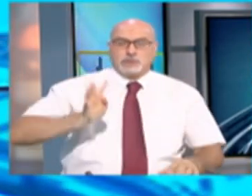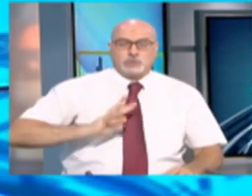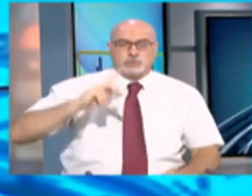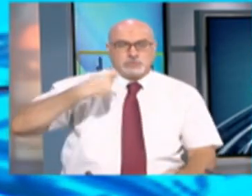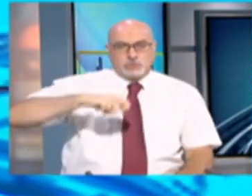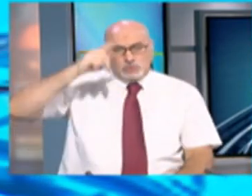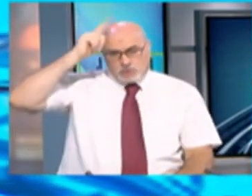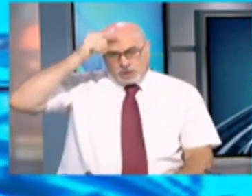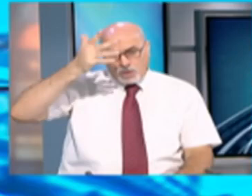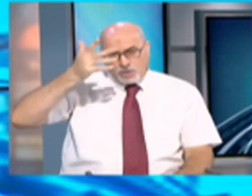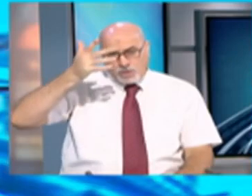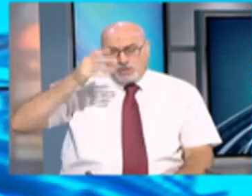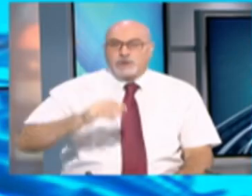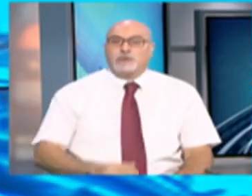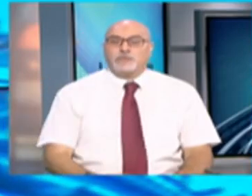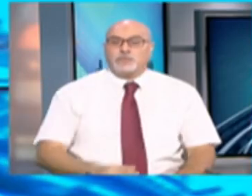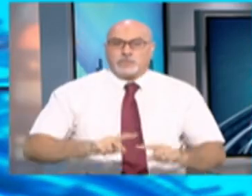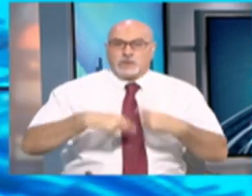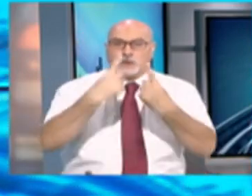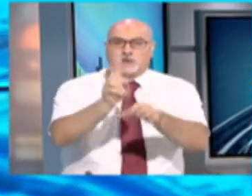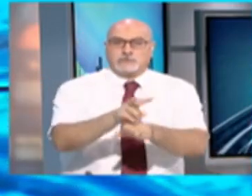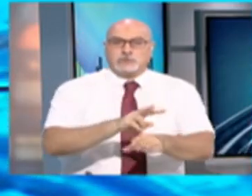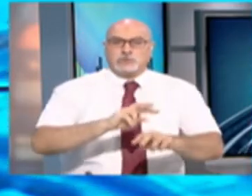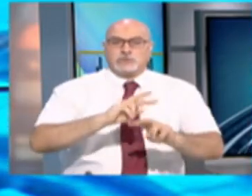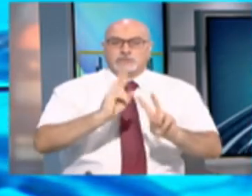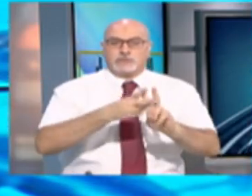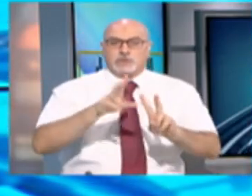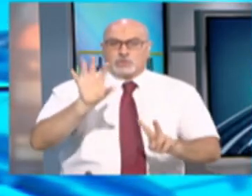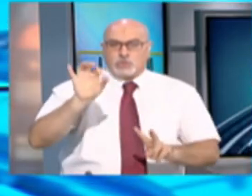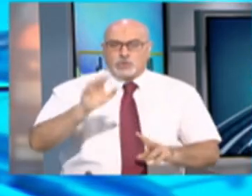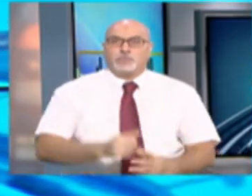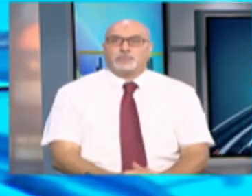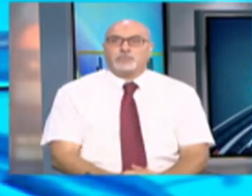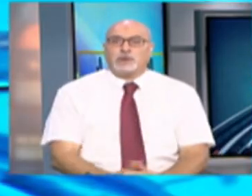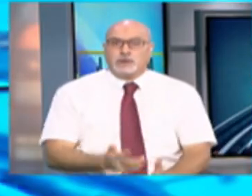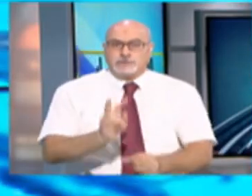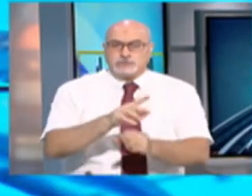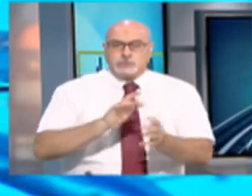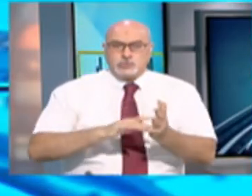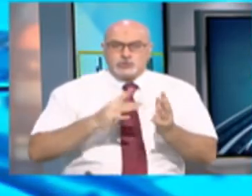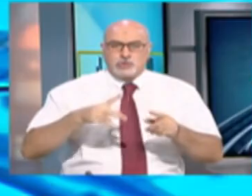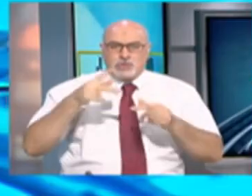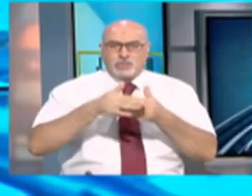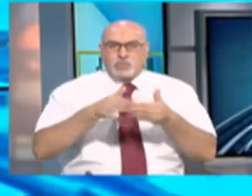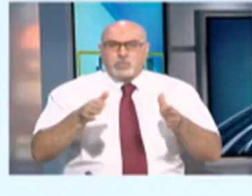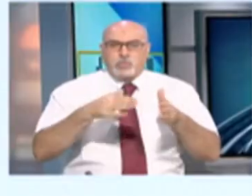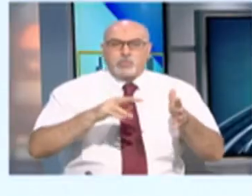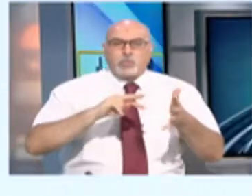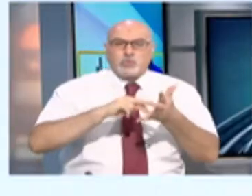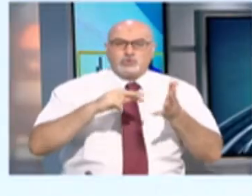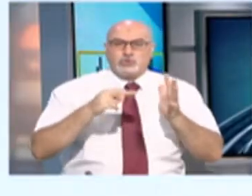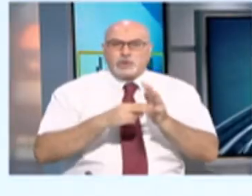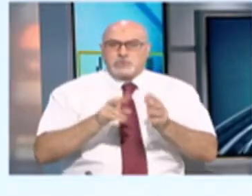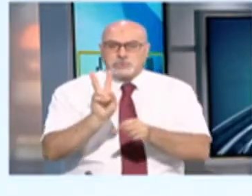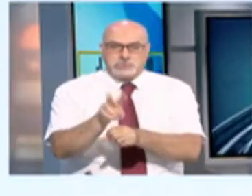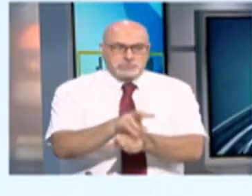الجمهورية السيد عبد المجيد تبون إلى ولاية وهران. الزيارة التي دشن خلالها السيد الرئيس وعاين عددا